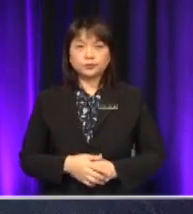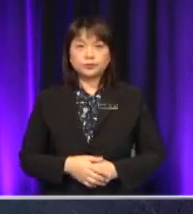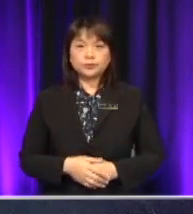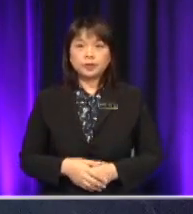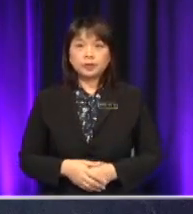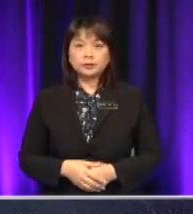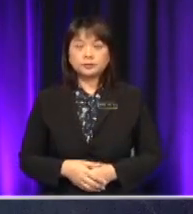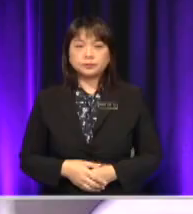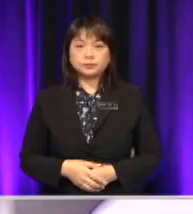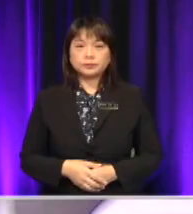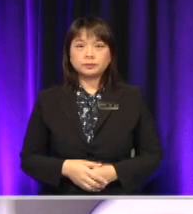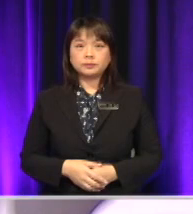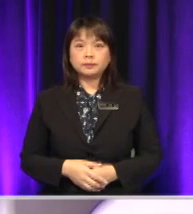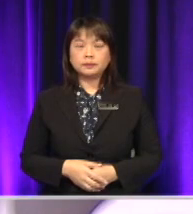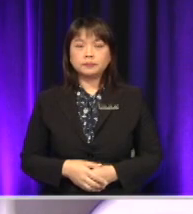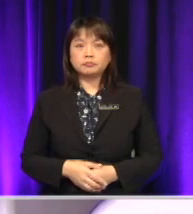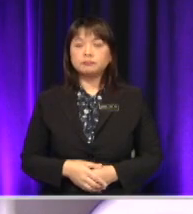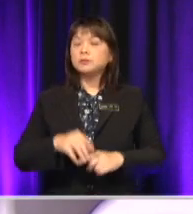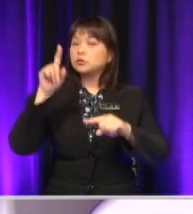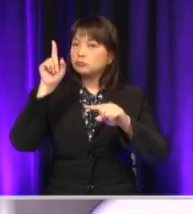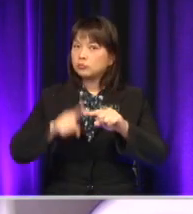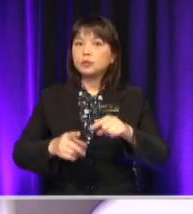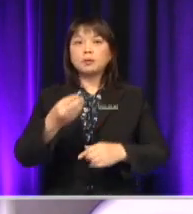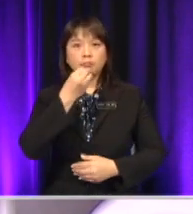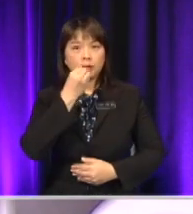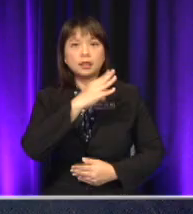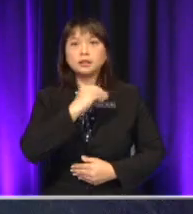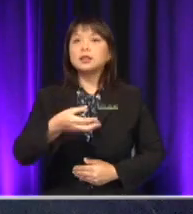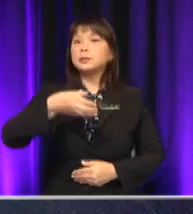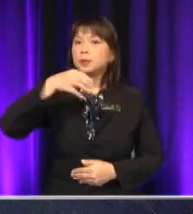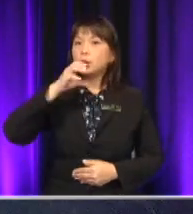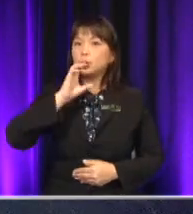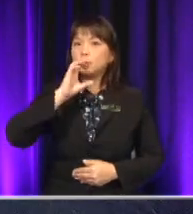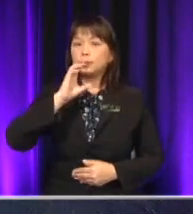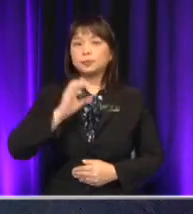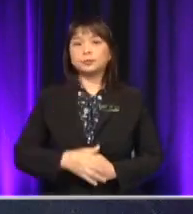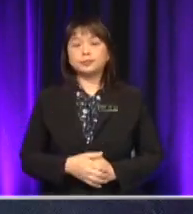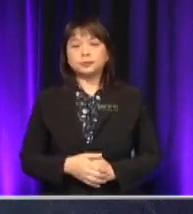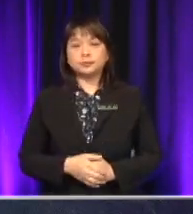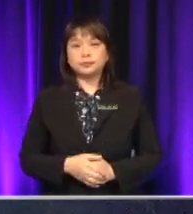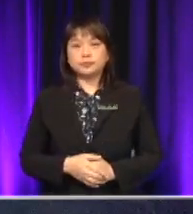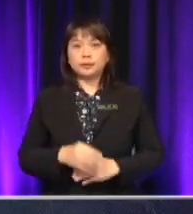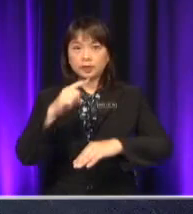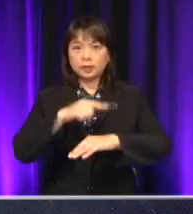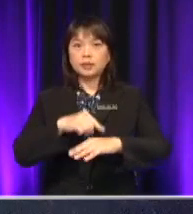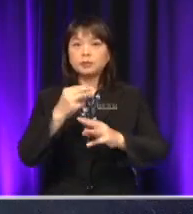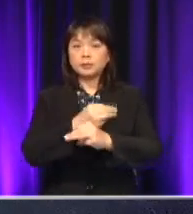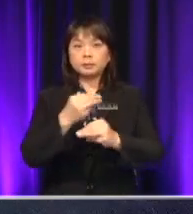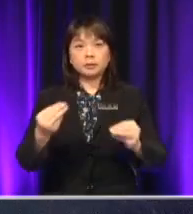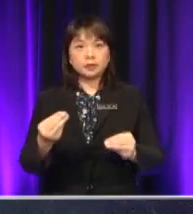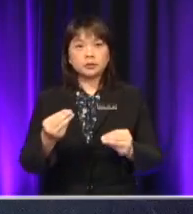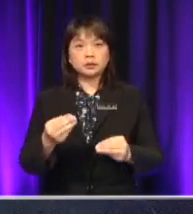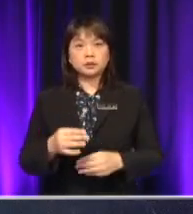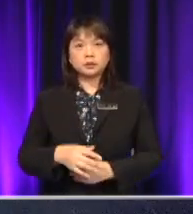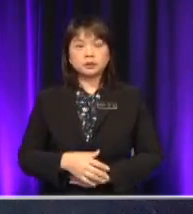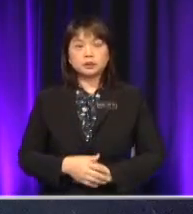teruskan. Baik, yang keempat, dilarang makan dan minum. Cikgu, kenapa? Tak boleh makan dan minum. Takut bercampur ke makanan saya